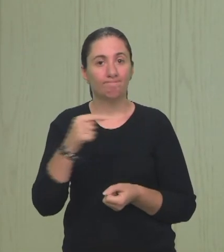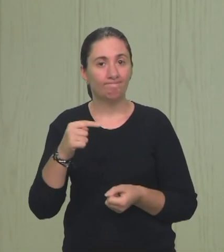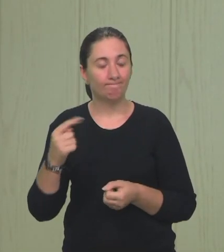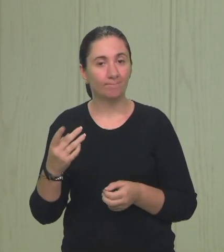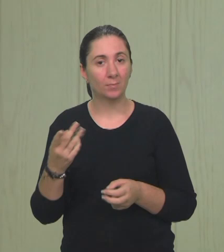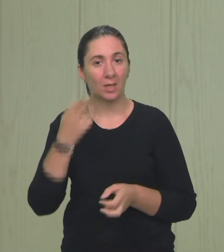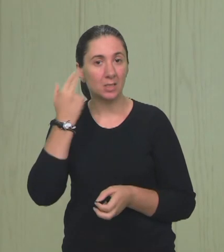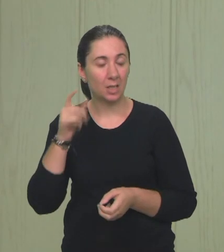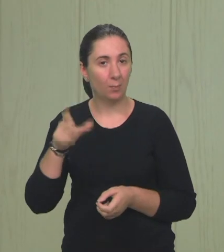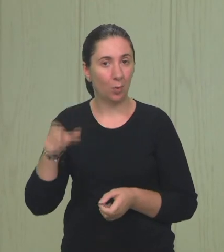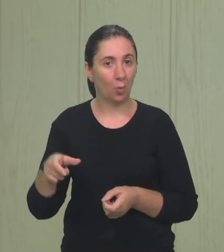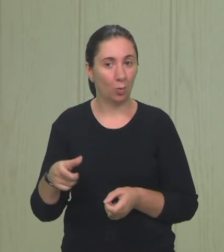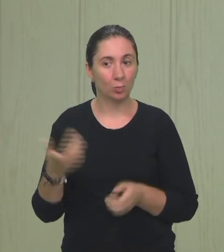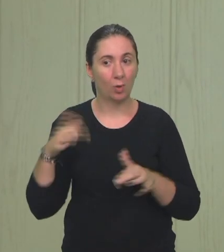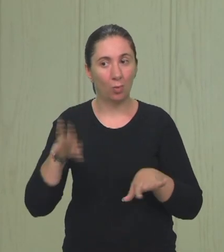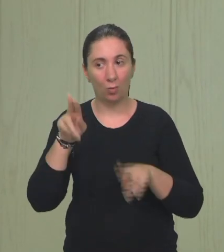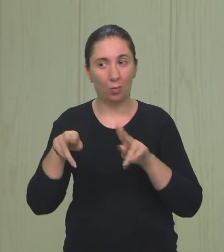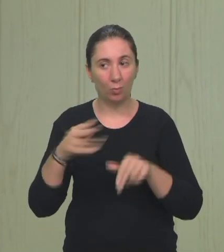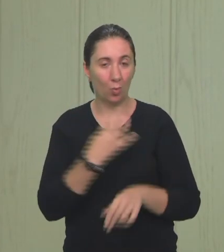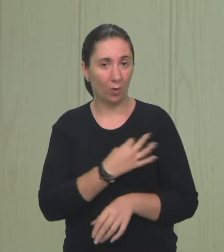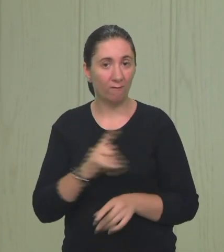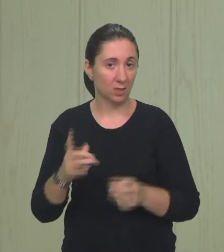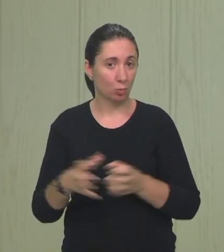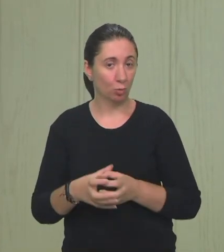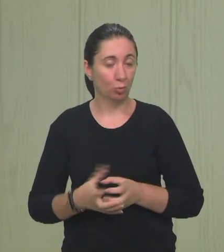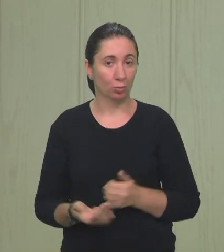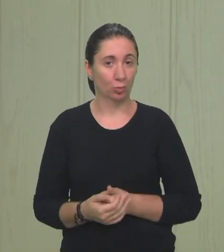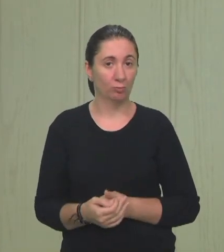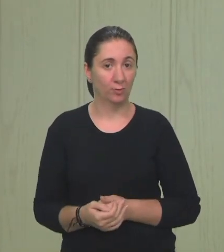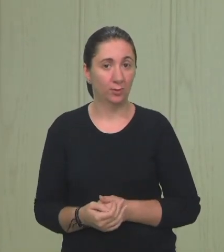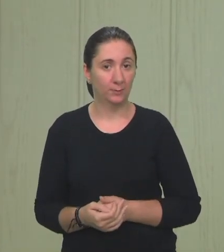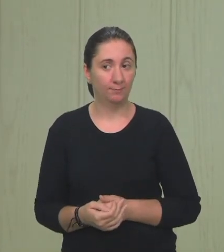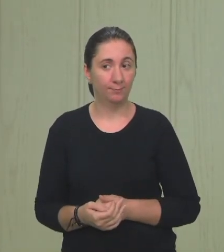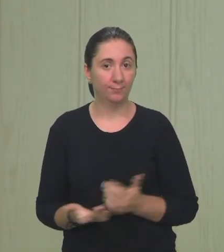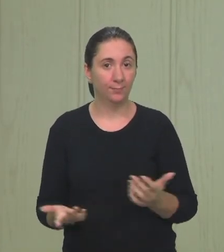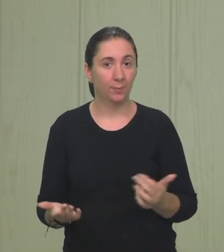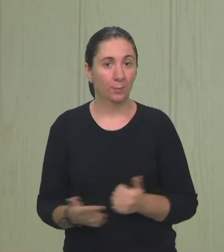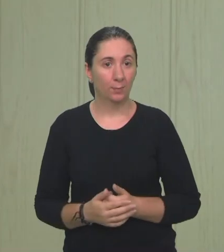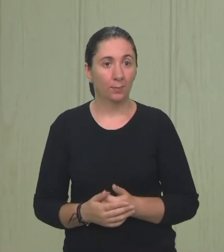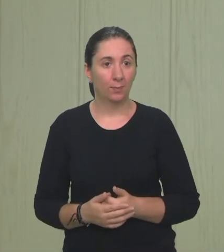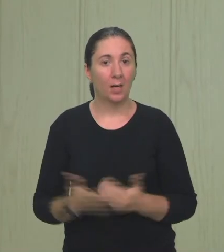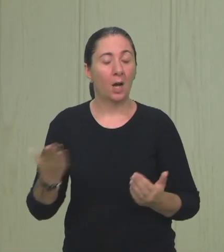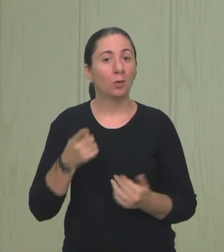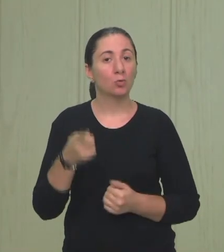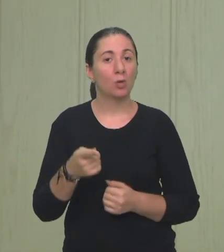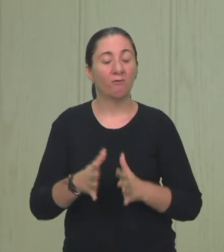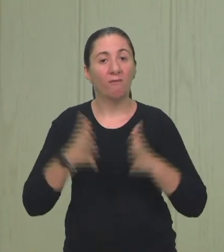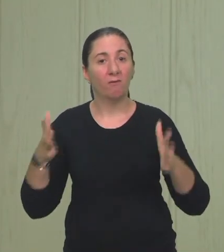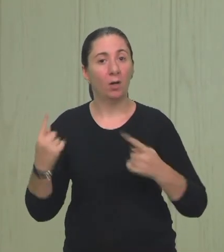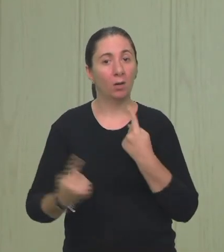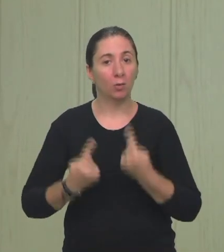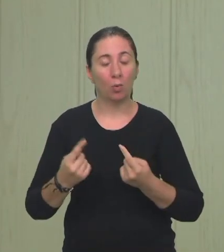destigmatizaciji slijepih osoba u Hrvatskoj i općenito u društvu? Pa znači, kada su god nekakve značajna